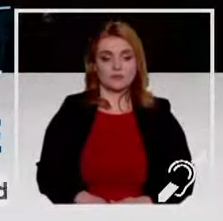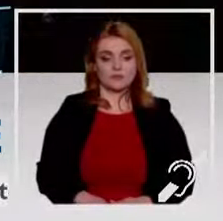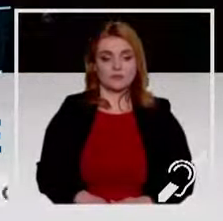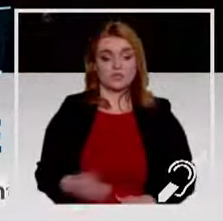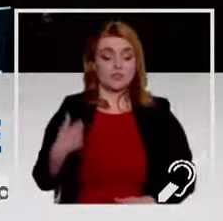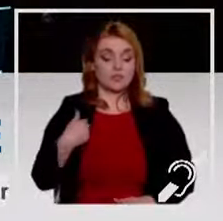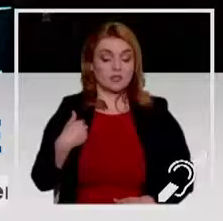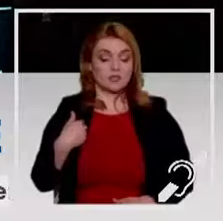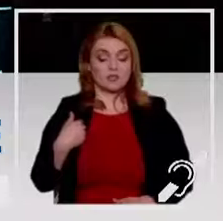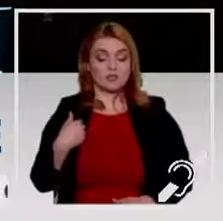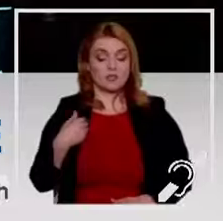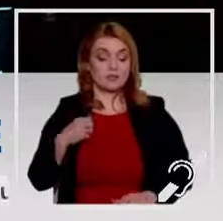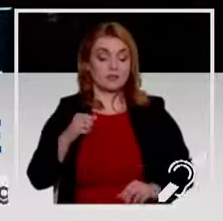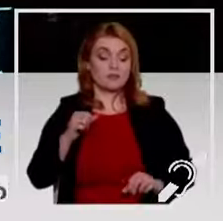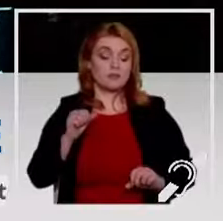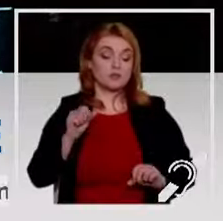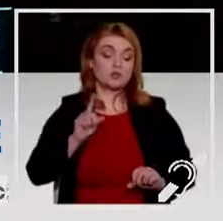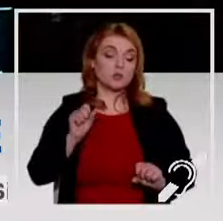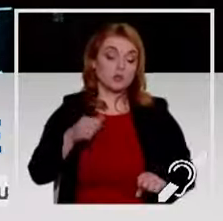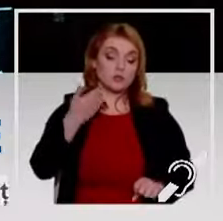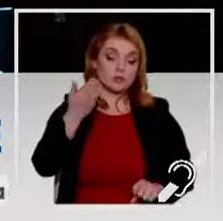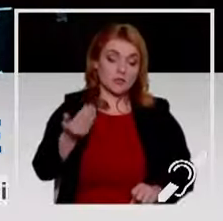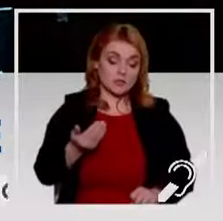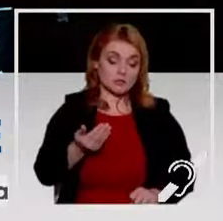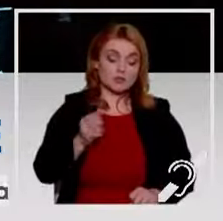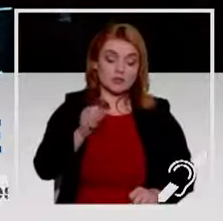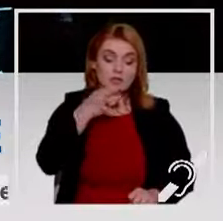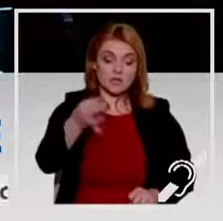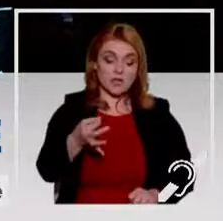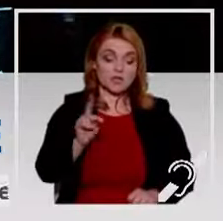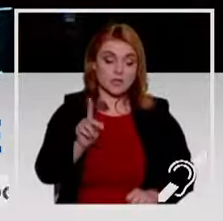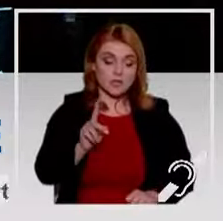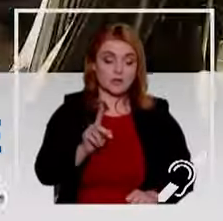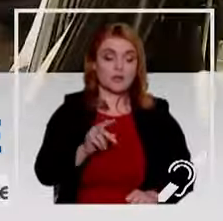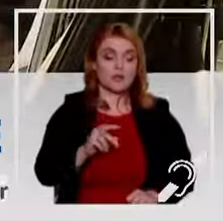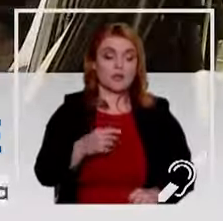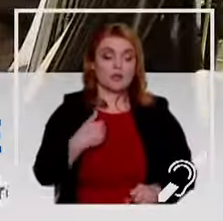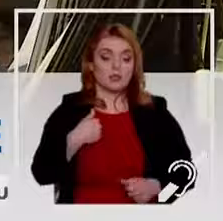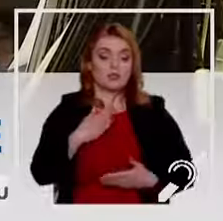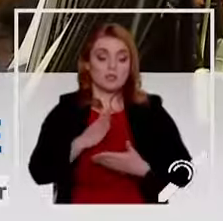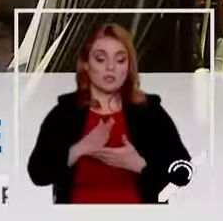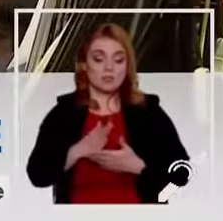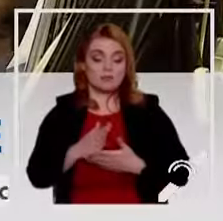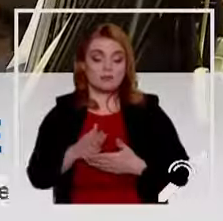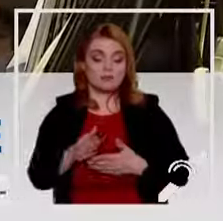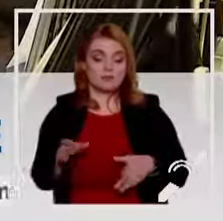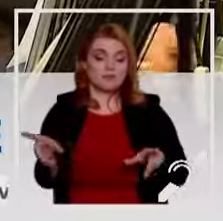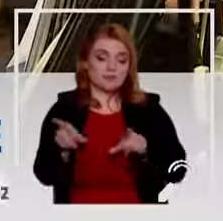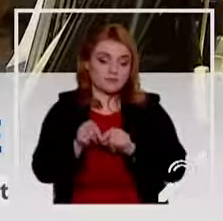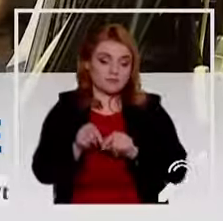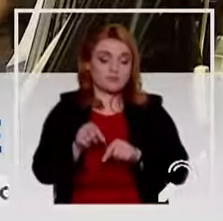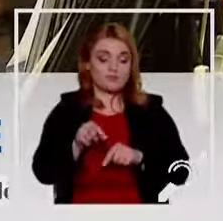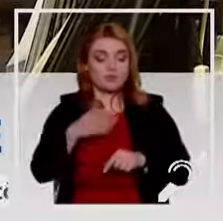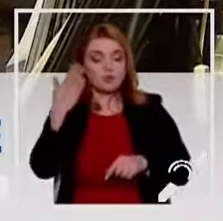Cred că dacă vorbim despre apropierea dintre cele două țări, aceasta trebuie să fie una firească, naturală, nedemagogică, una bazată